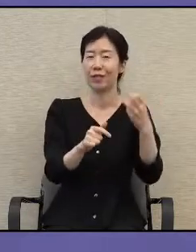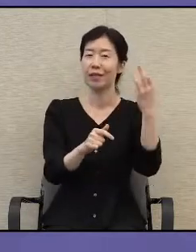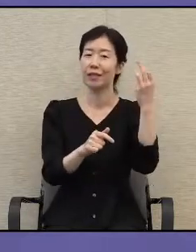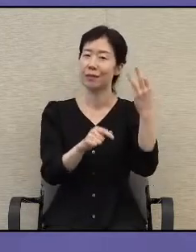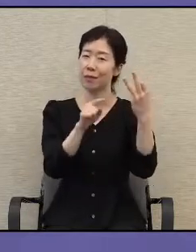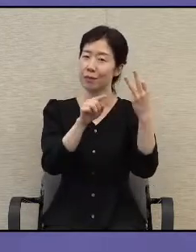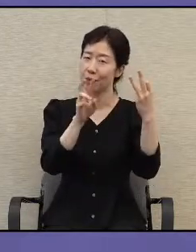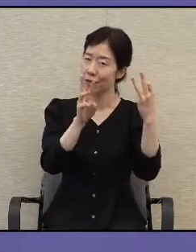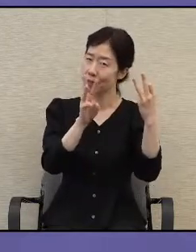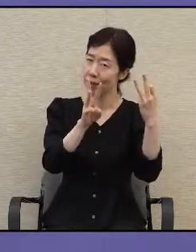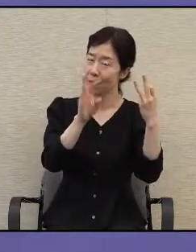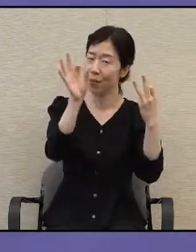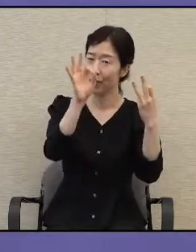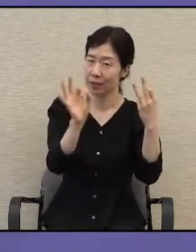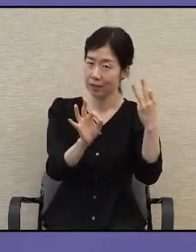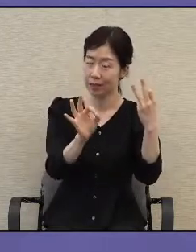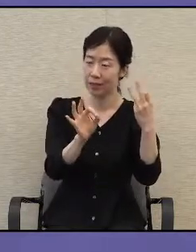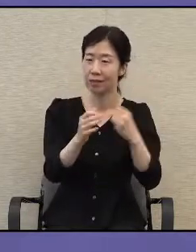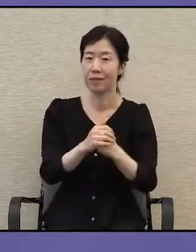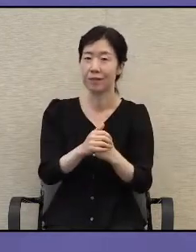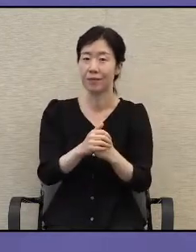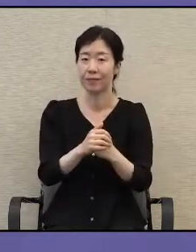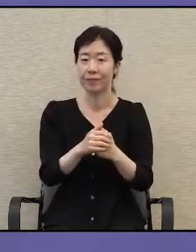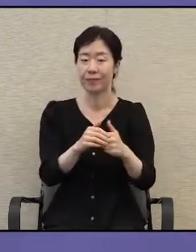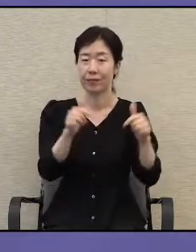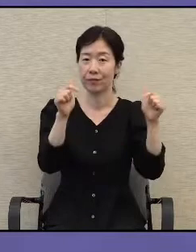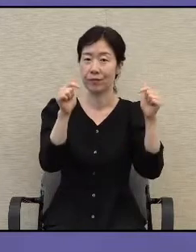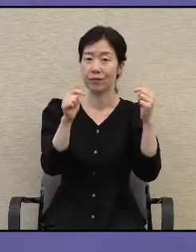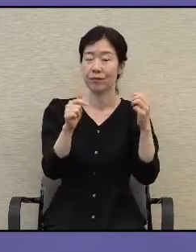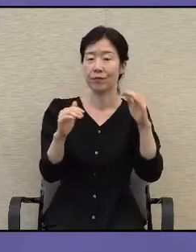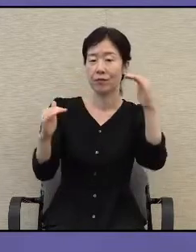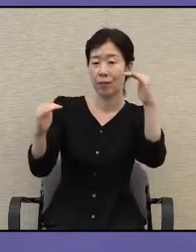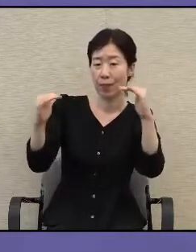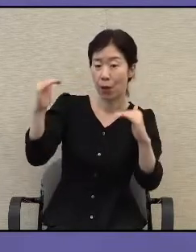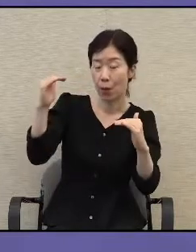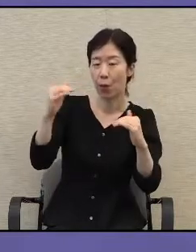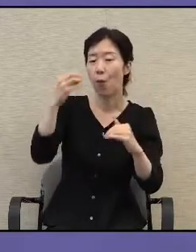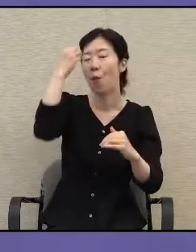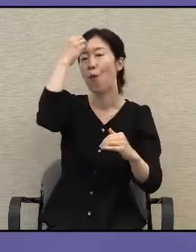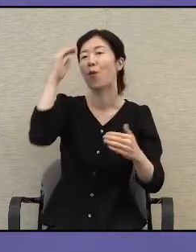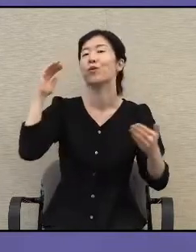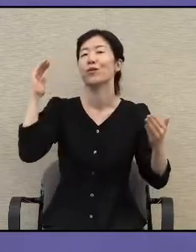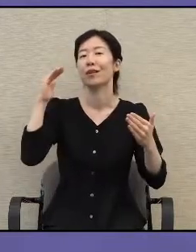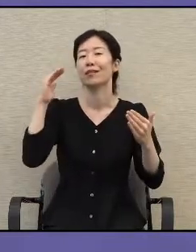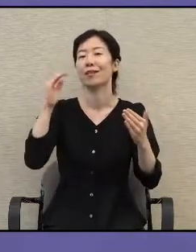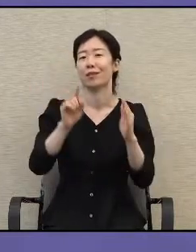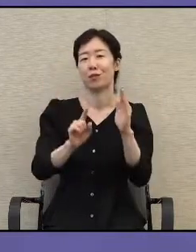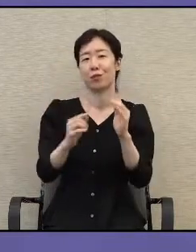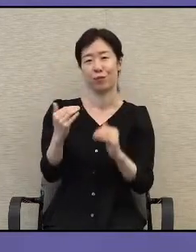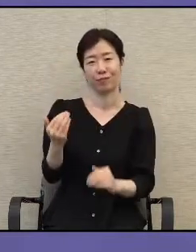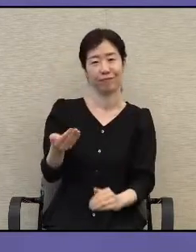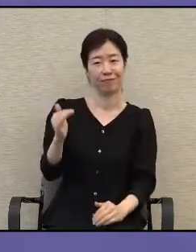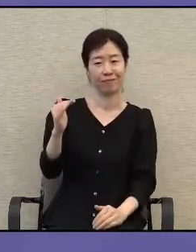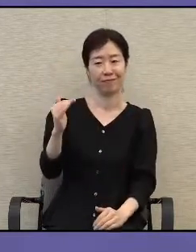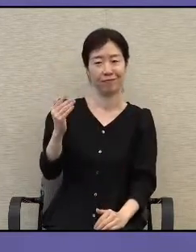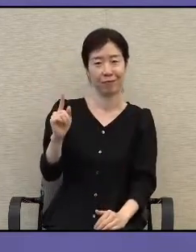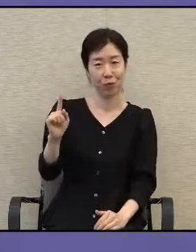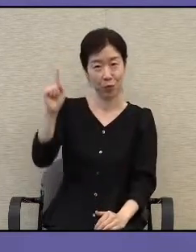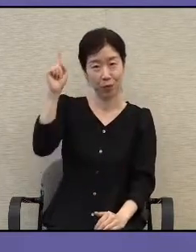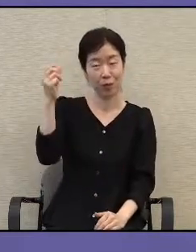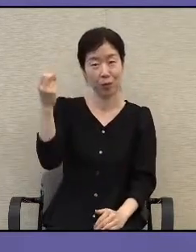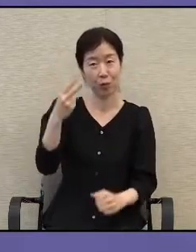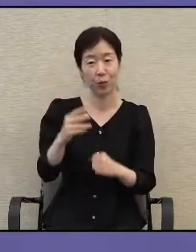비율은 맞죠. 성인보다 좀 낮다는 거고요. 고등학생이 훨씬 높았습니다. 20대 같은 경우는